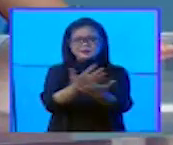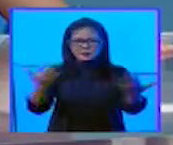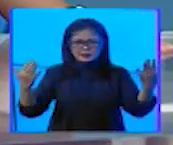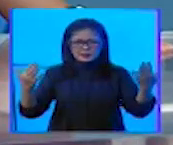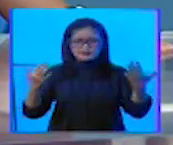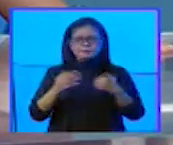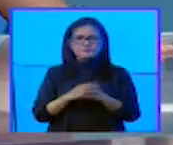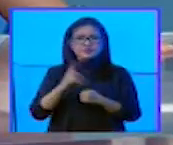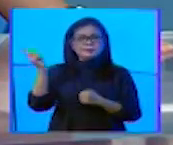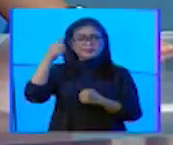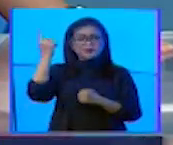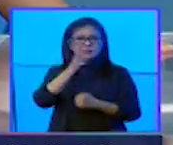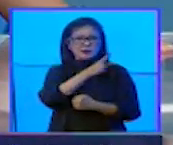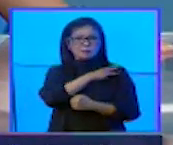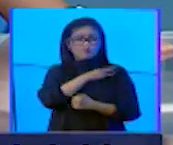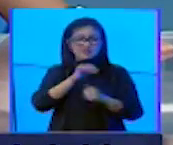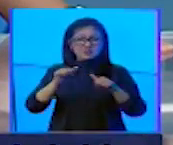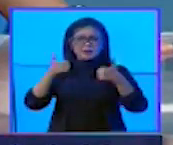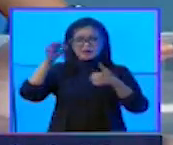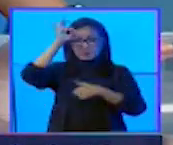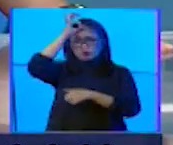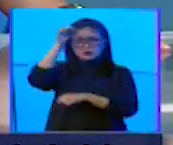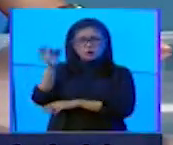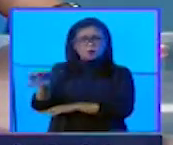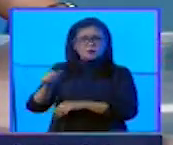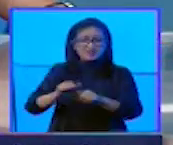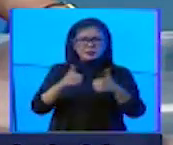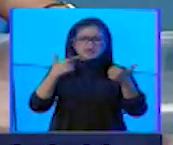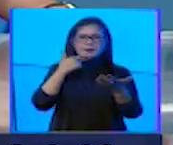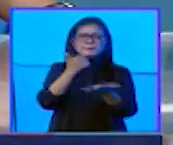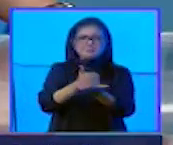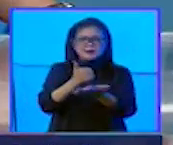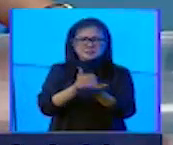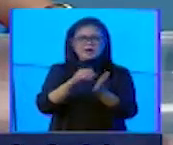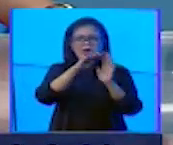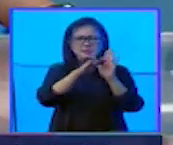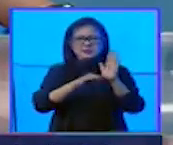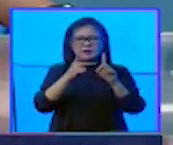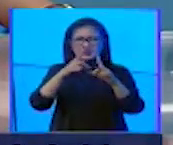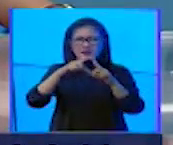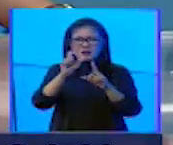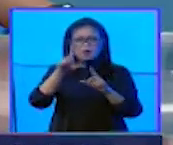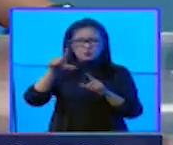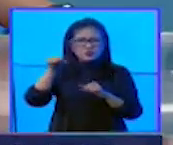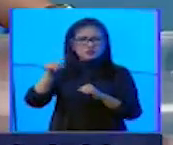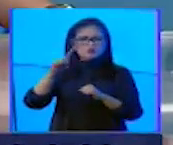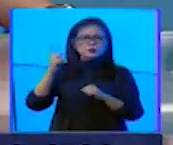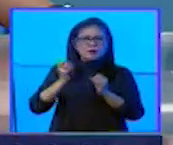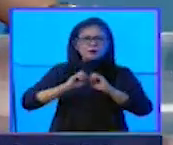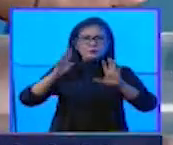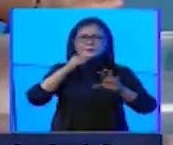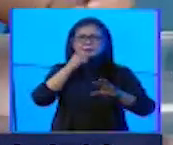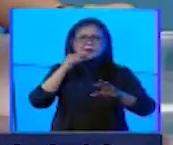Pemirsa, pemerintah Kabupaten Tangerang dan Kepolisian Kota Tangerang memastikan acara haul yang digelar pada hari Minggu dan melibatkan ribuan massa di Pasar Kamis